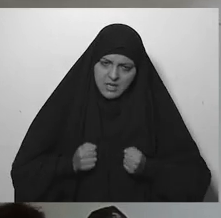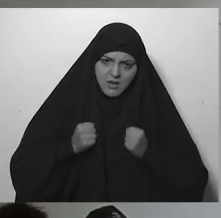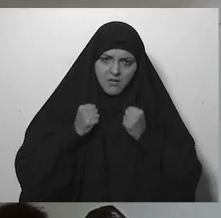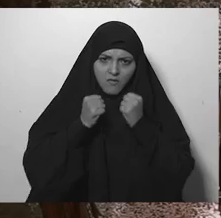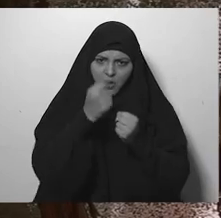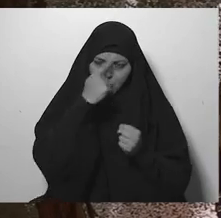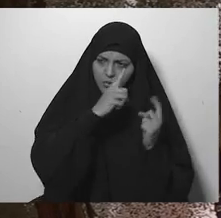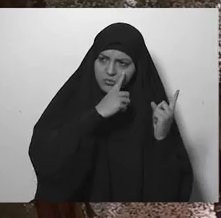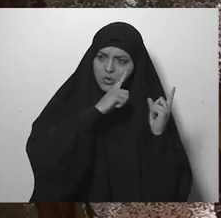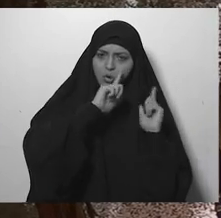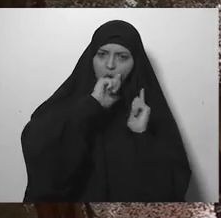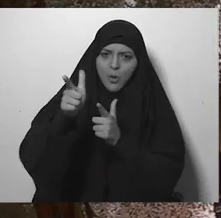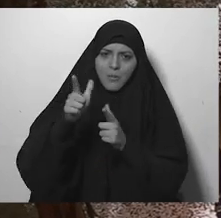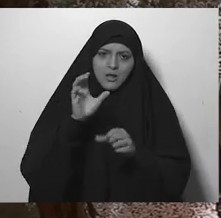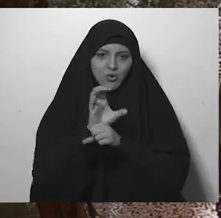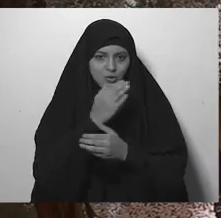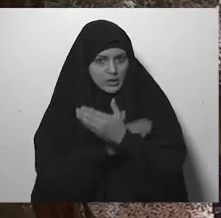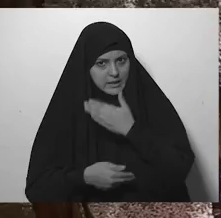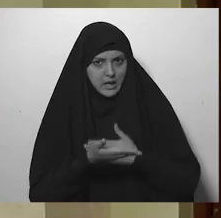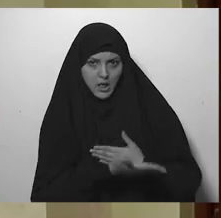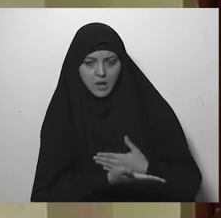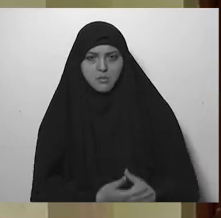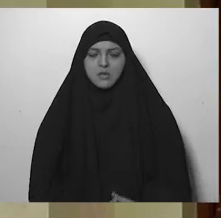leur effort pour battre cet handicap.